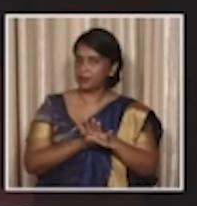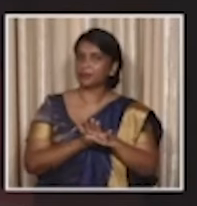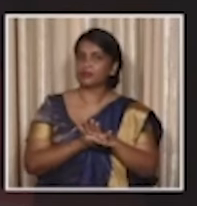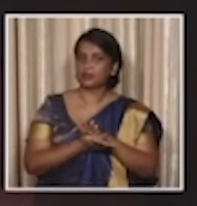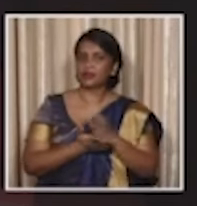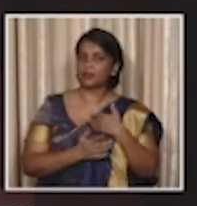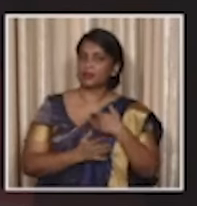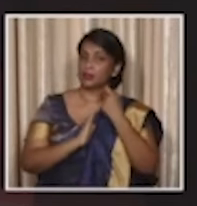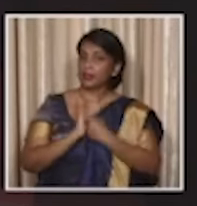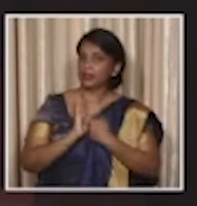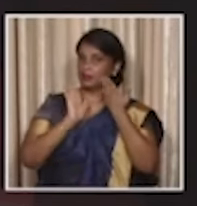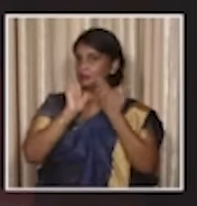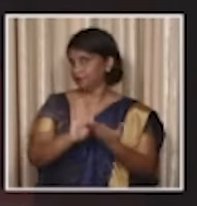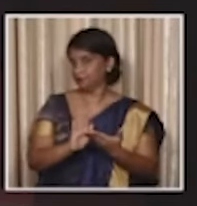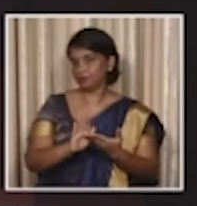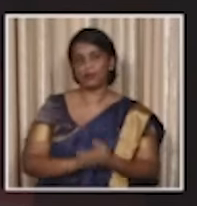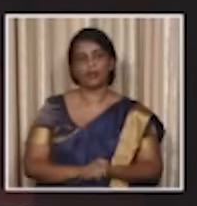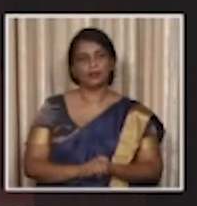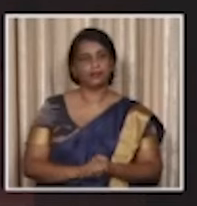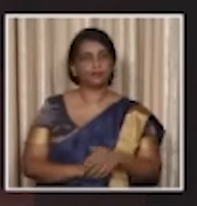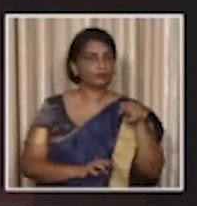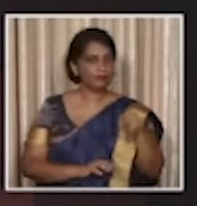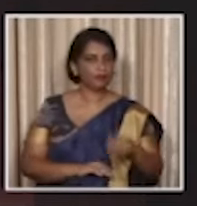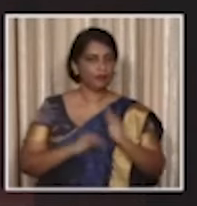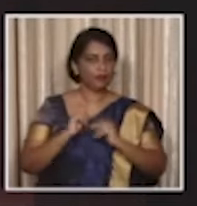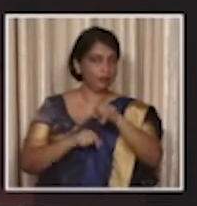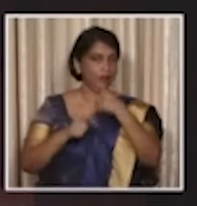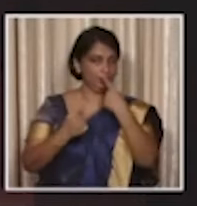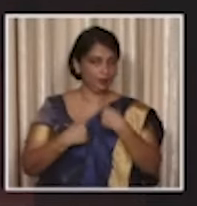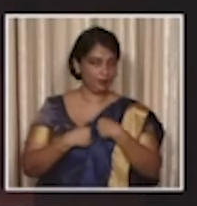අපි කොන්දේසි ඉදිරිපත් කරා. දැන් මේ කට්ටිය කියන්නේ